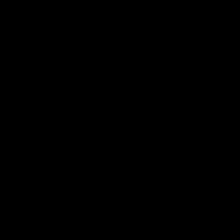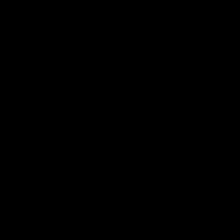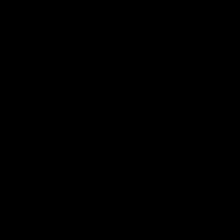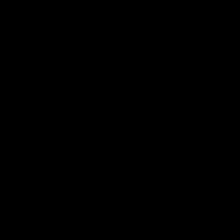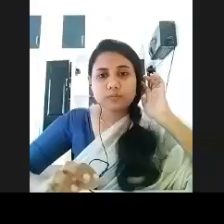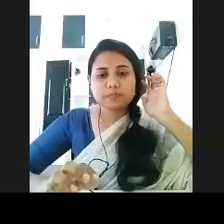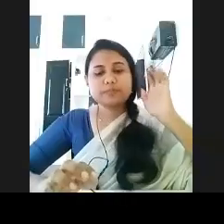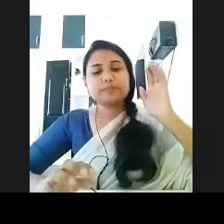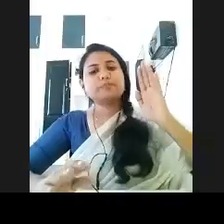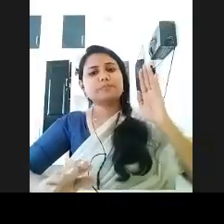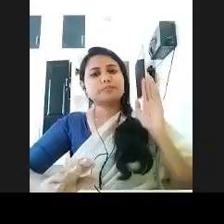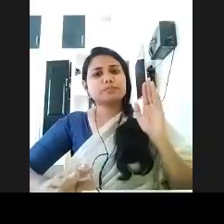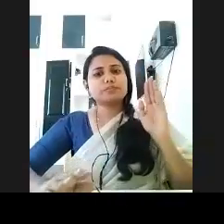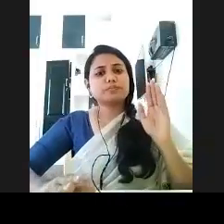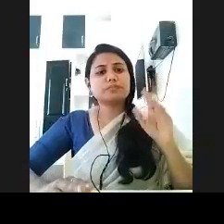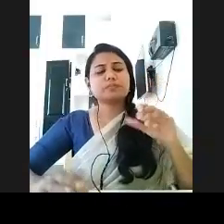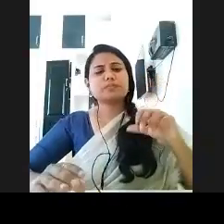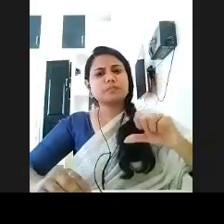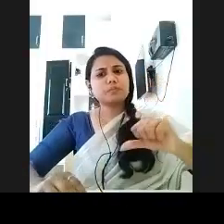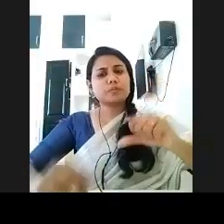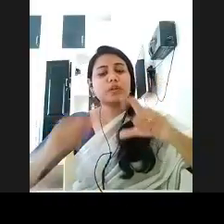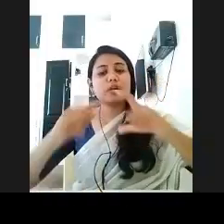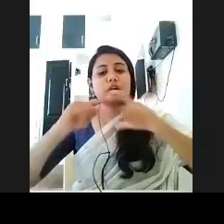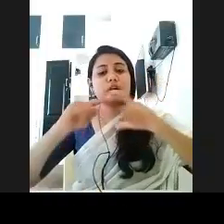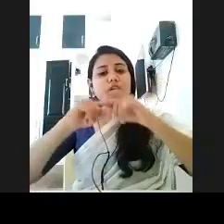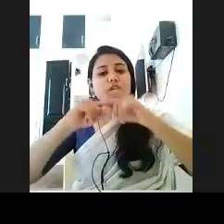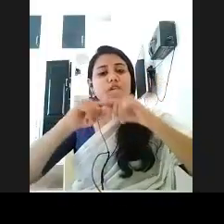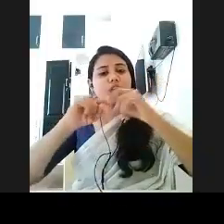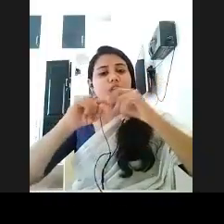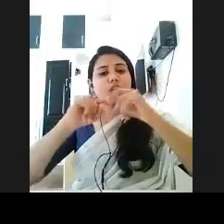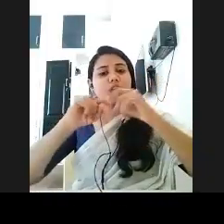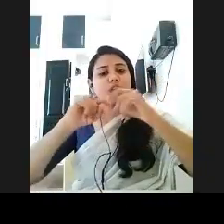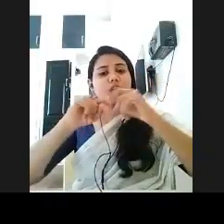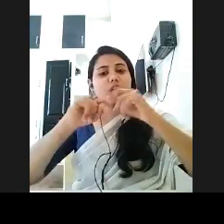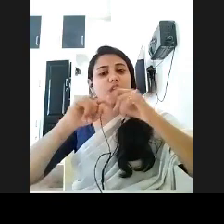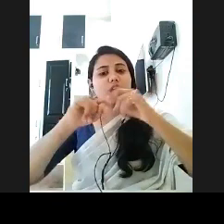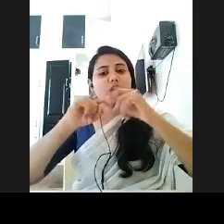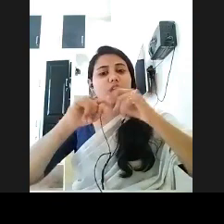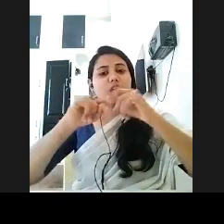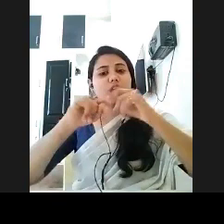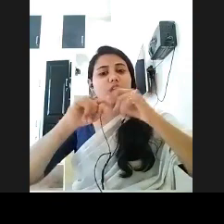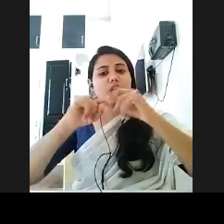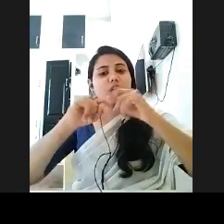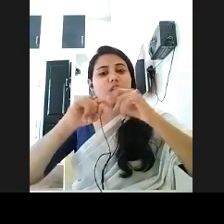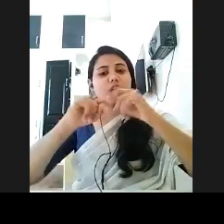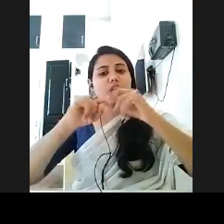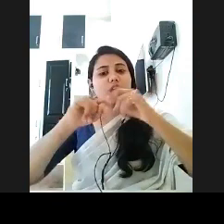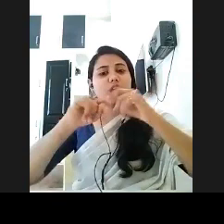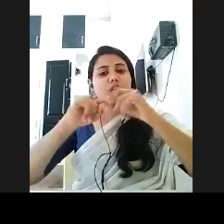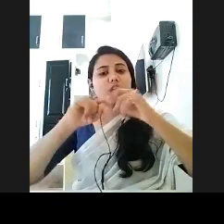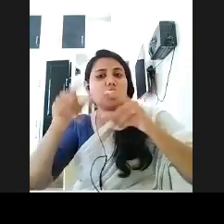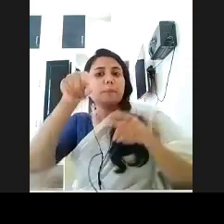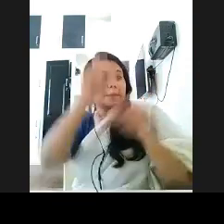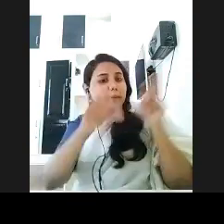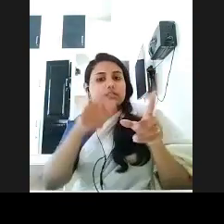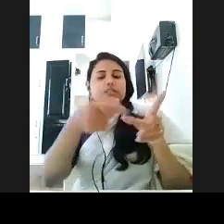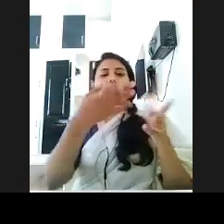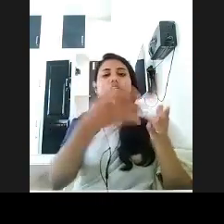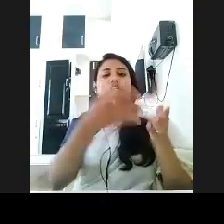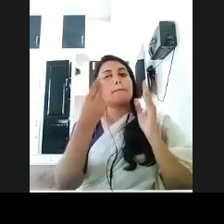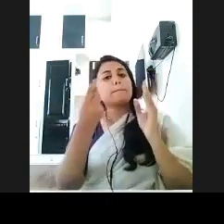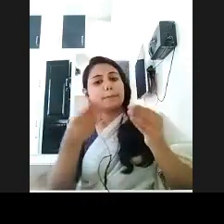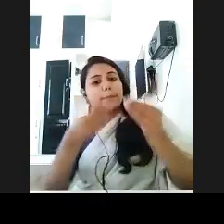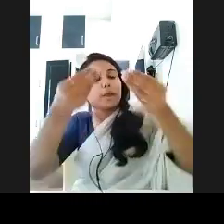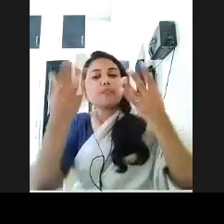ഹാസ് ബീൻ മെയ്ഡ് വിത്ത് ദ ഗവൺമെന്റ്. അപ്പൊ അങ്ങനെ ഉള്ളപ്പോൾ റിസ്ഡിപ്ലാം കിട്ടാൻ കുറച്ചും കൂടെ എളുപ്പമായിരിക്കും. അല്ലാത്ത ആൾക്കാർക്കാണ് ബുദ്ധിമുട്ട് വരുന്നത്. സോ